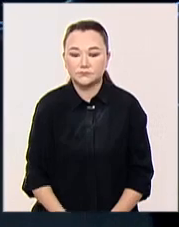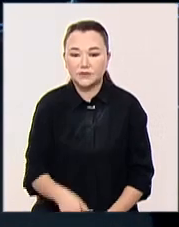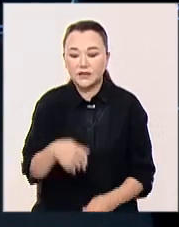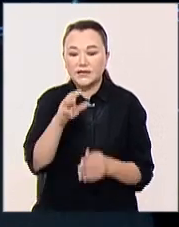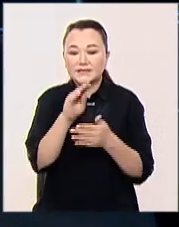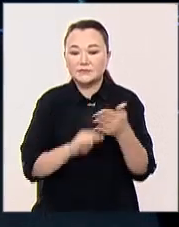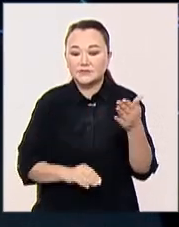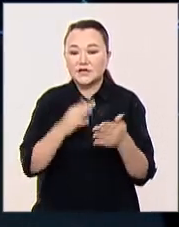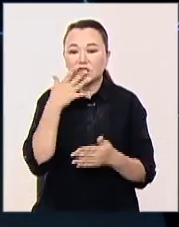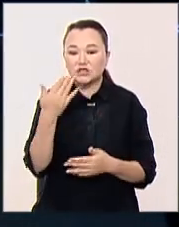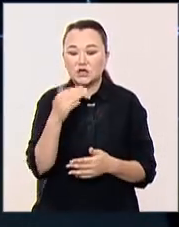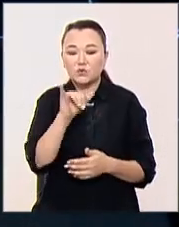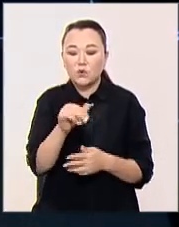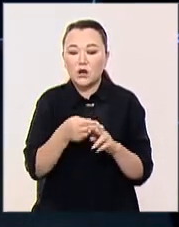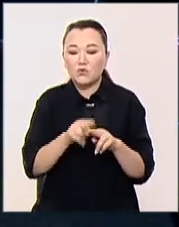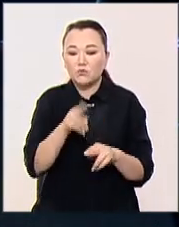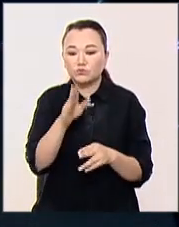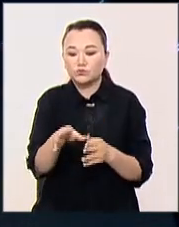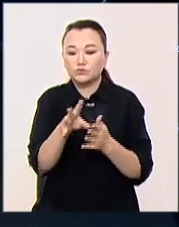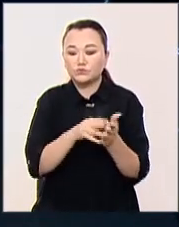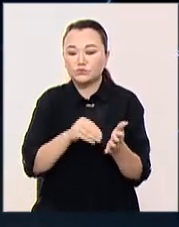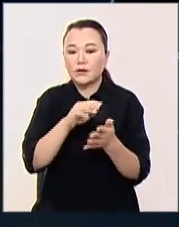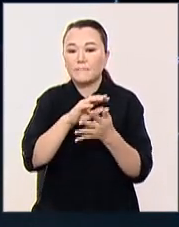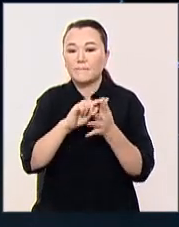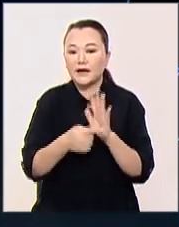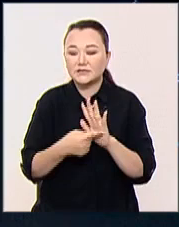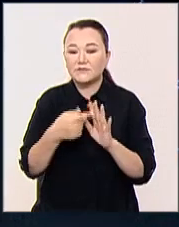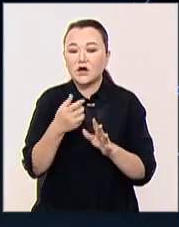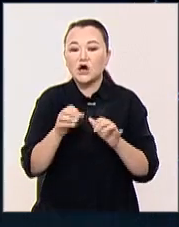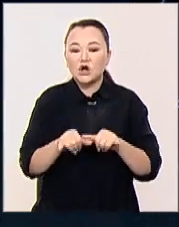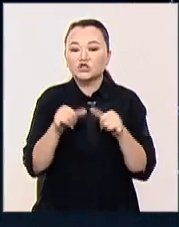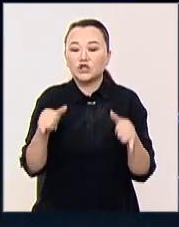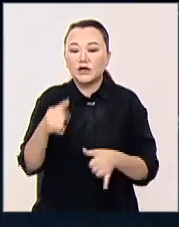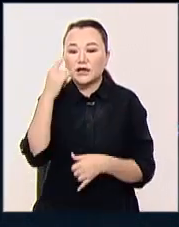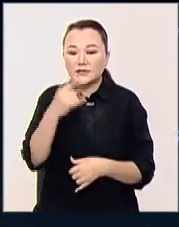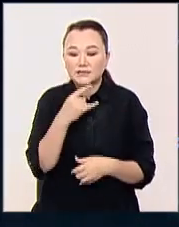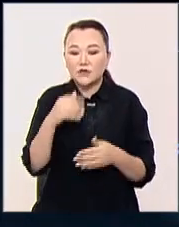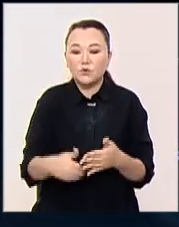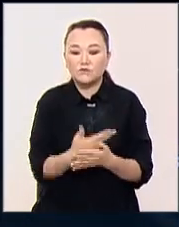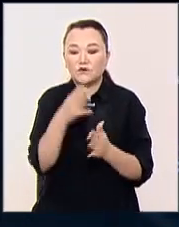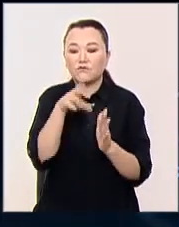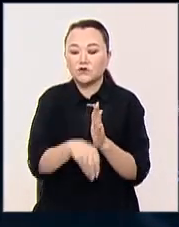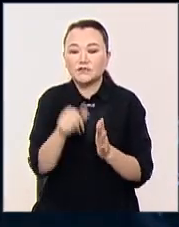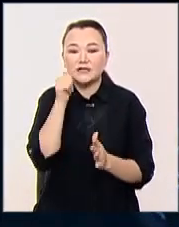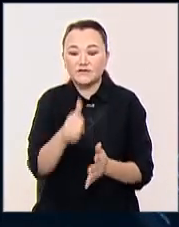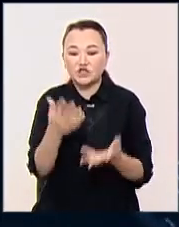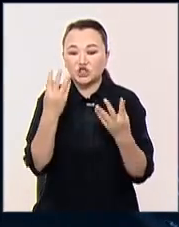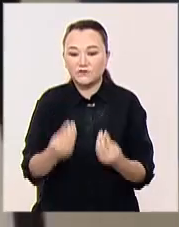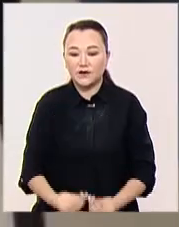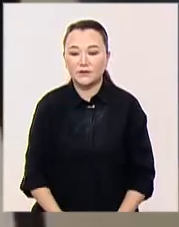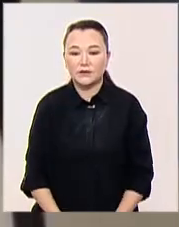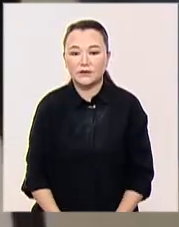список иностранцев у которых будут снимать отпечатки пальцев расширили в Казахстане новшества вводятся завтрашнего